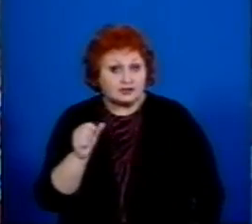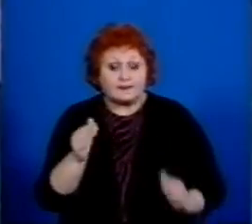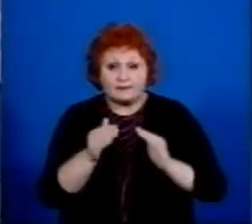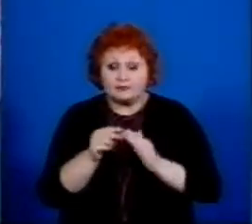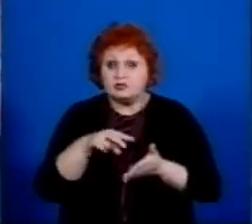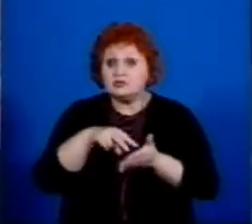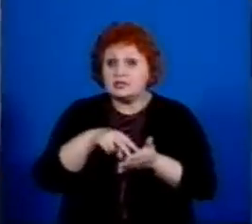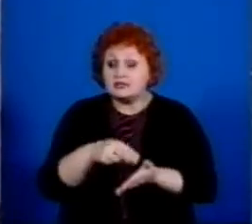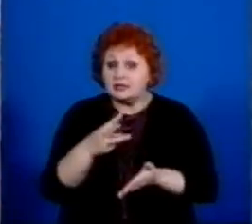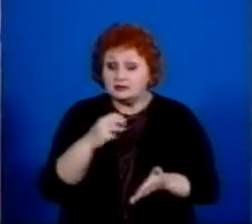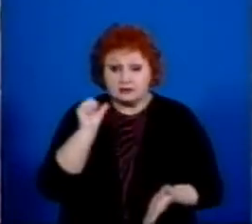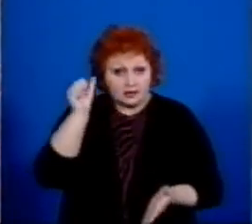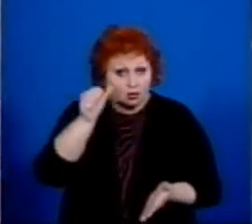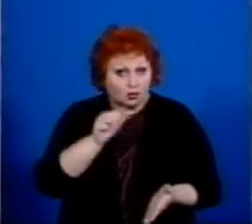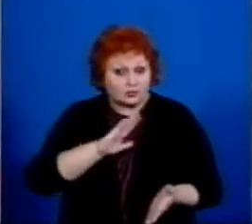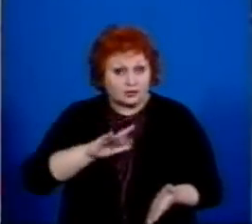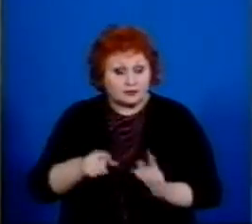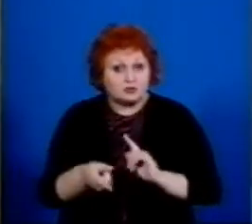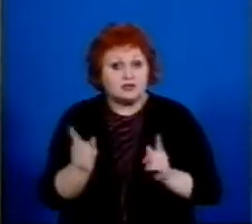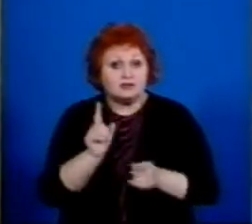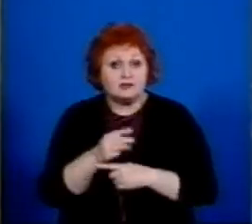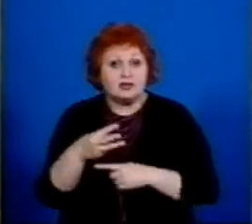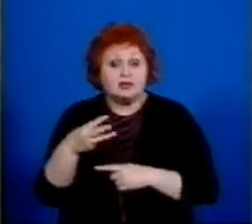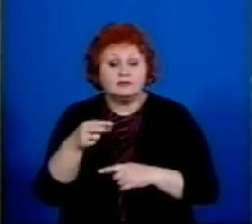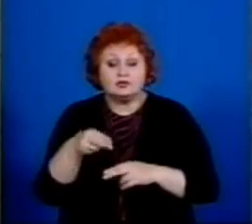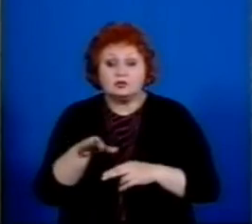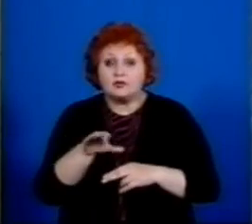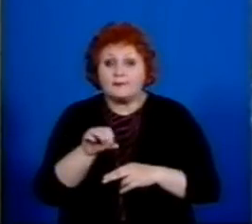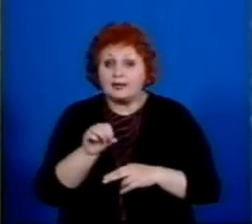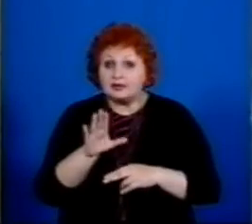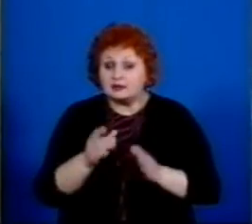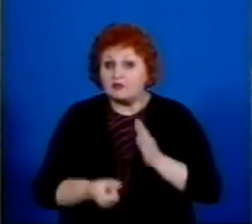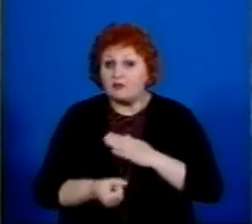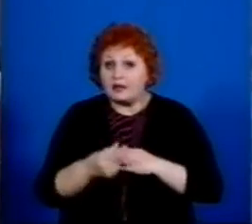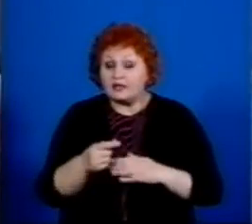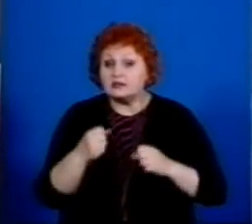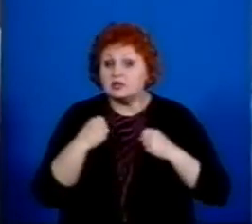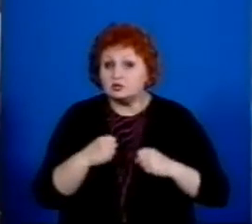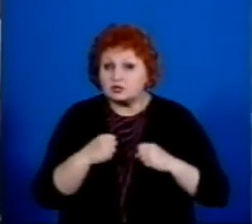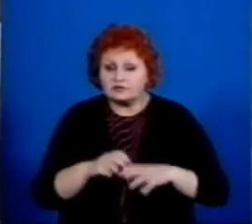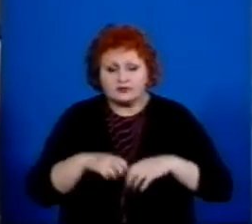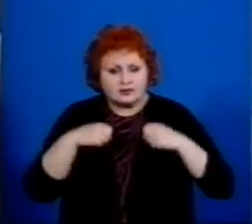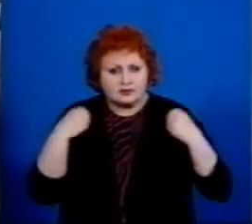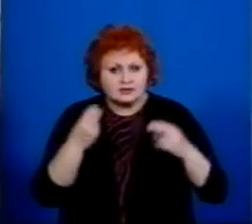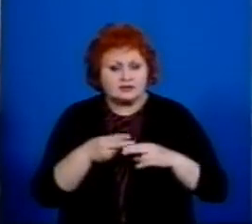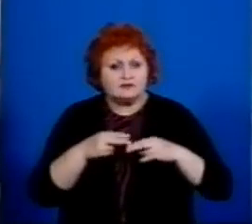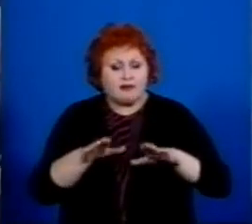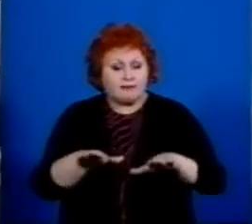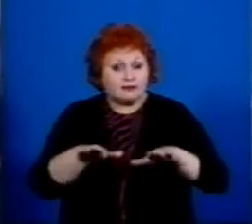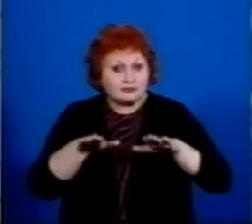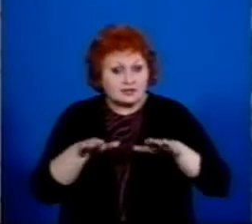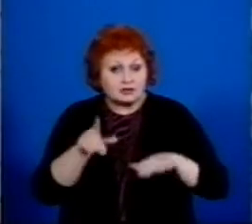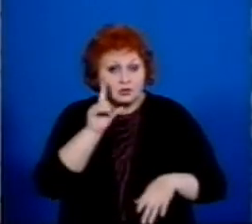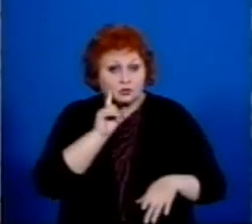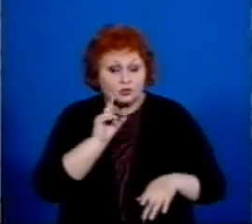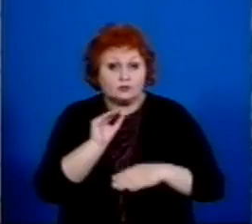Помещение простаивает уже 3 года. После модернизации на 3000 квадратных метров появятся душевые, раздевалки, тренажерные залы.